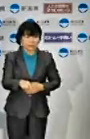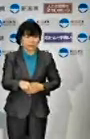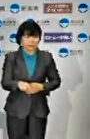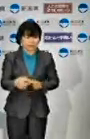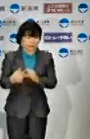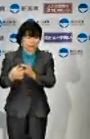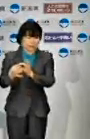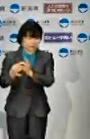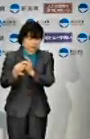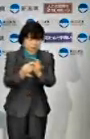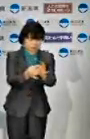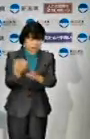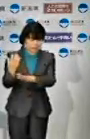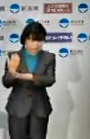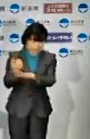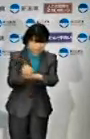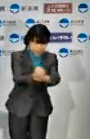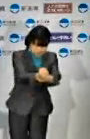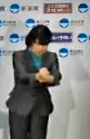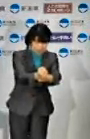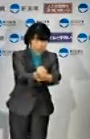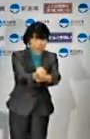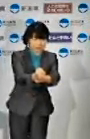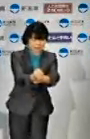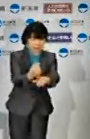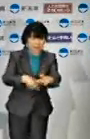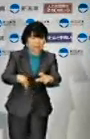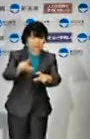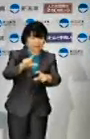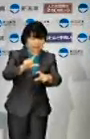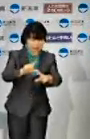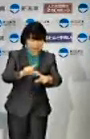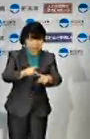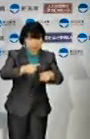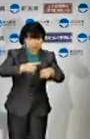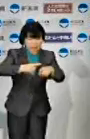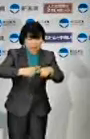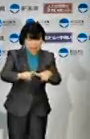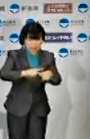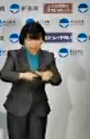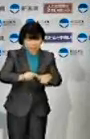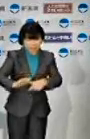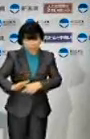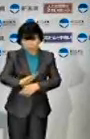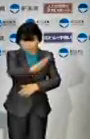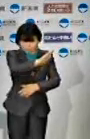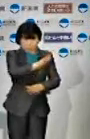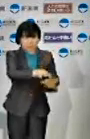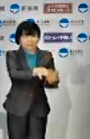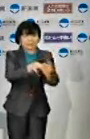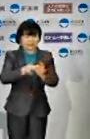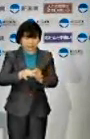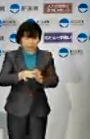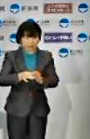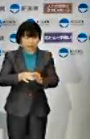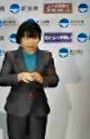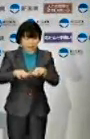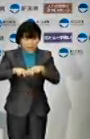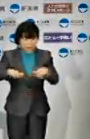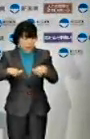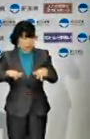存続といいますか維持、そしてさらなるそのサービスの向上というところについては行政